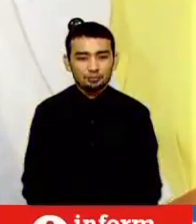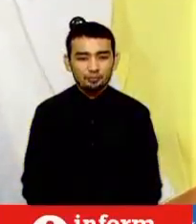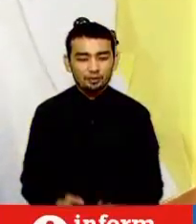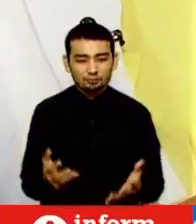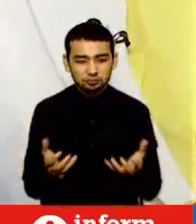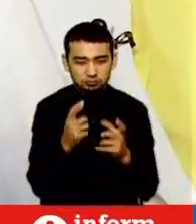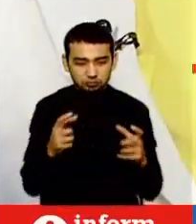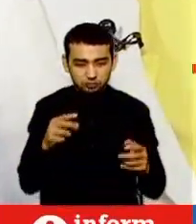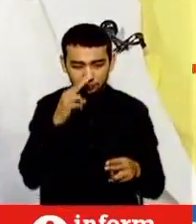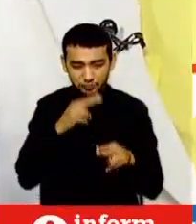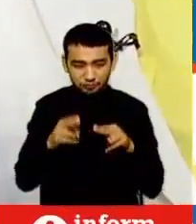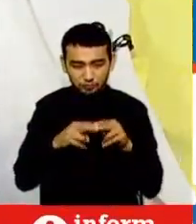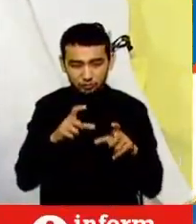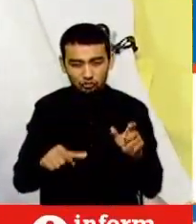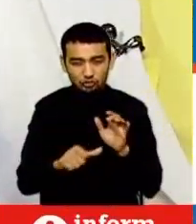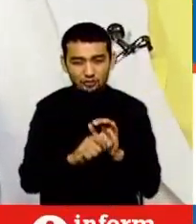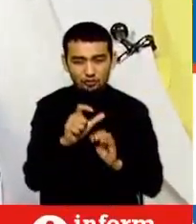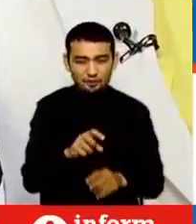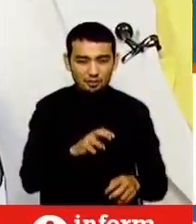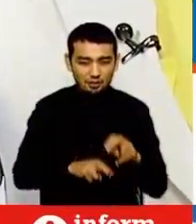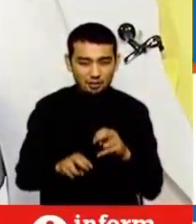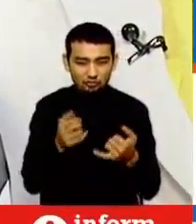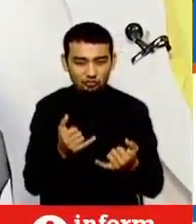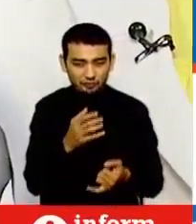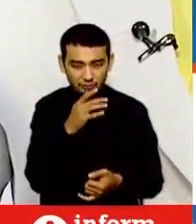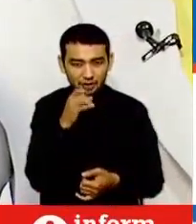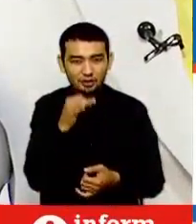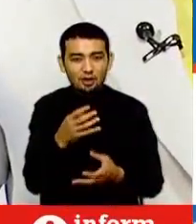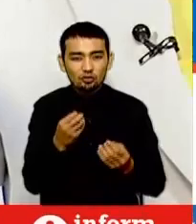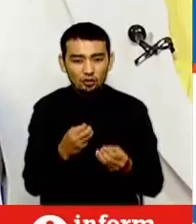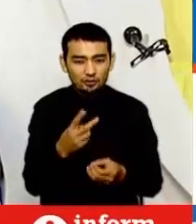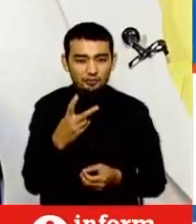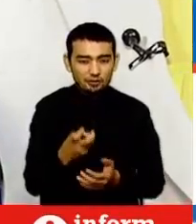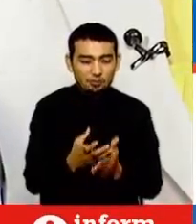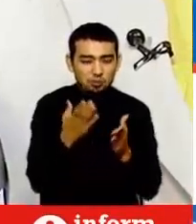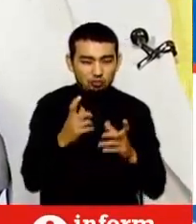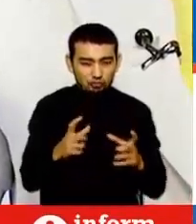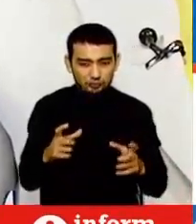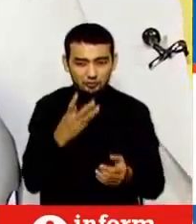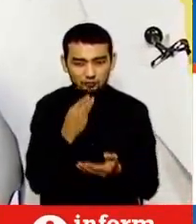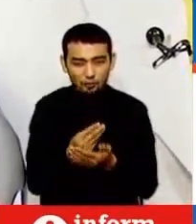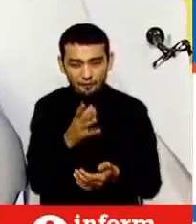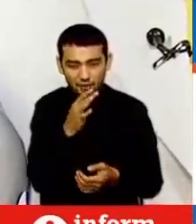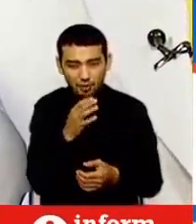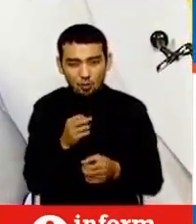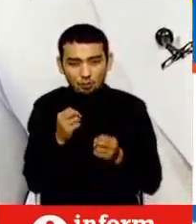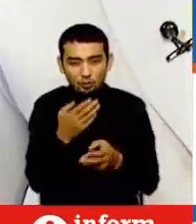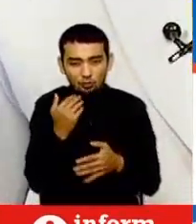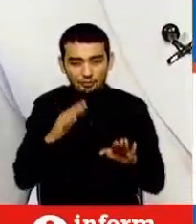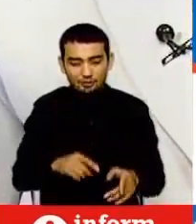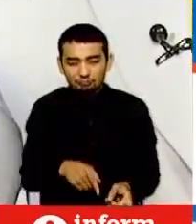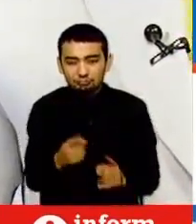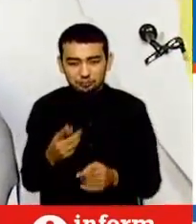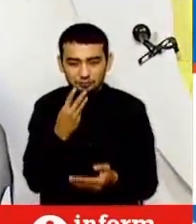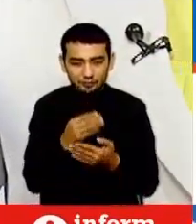Құтқарушылар қазір іс-түссіз жоғалған 6 адамды іздестіру жұмыстарын жүргізіп жатыр. Сонымен бірге 200-ге жуық адам дер кезінде қауіпсіз жерге көшірілген.